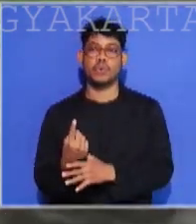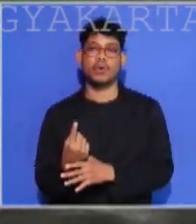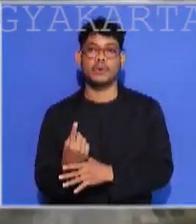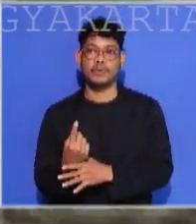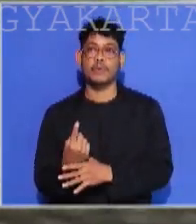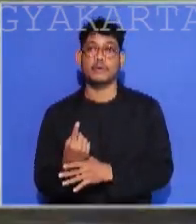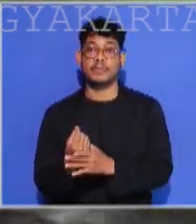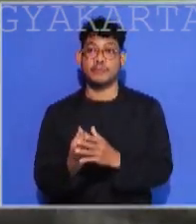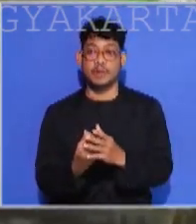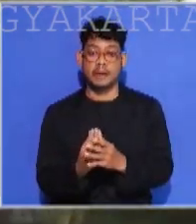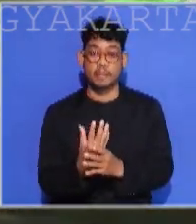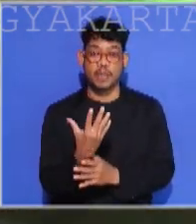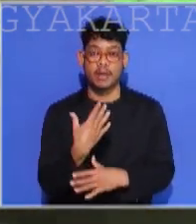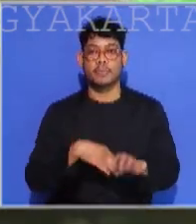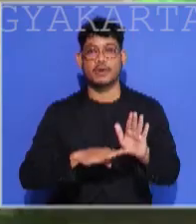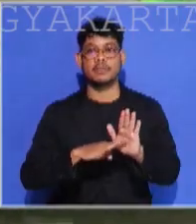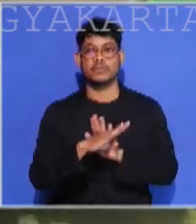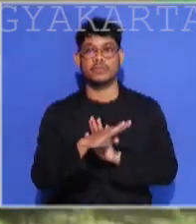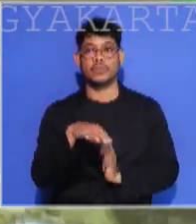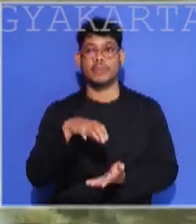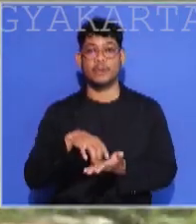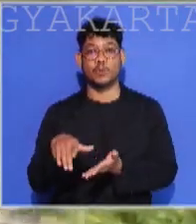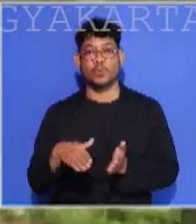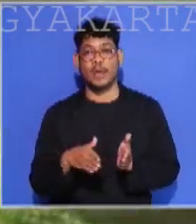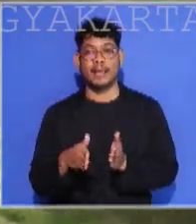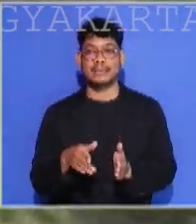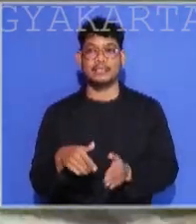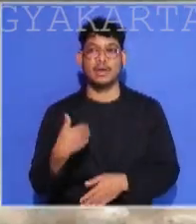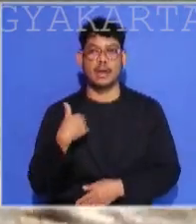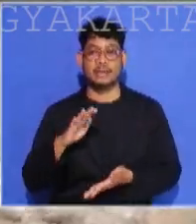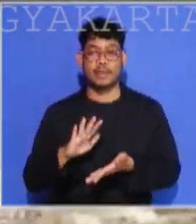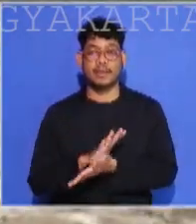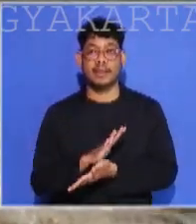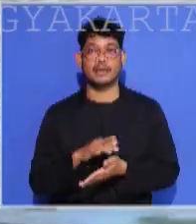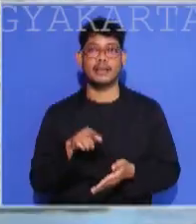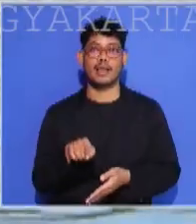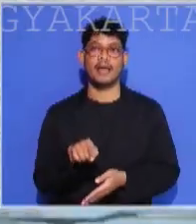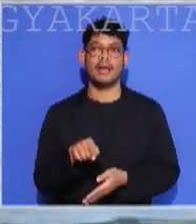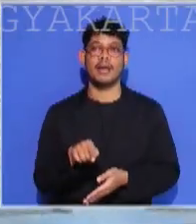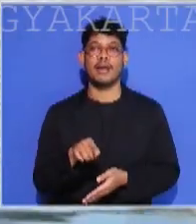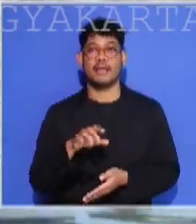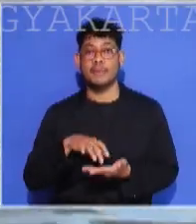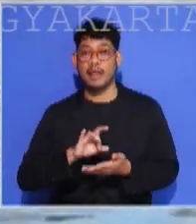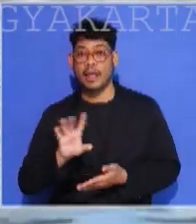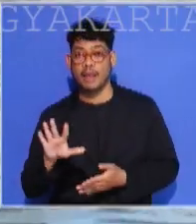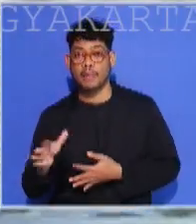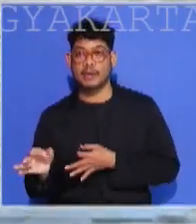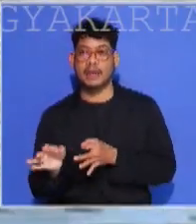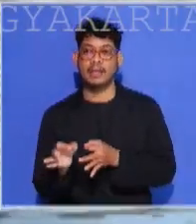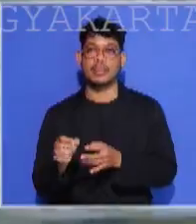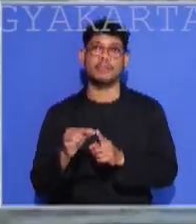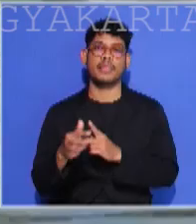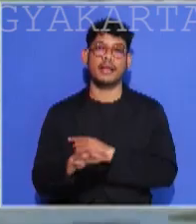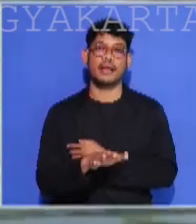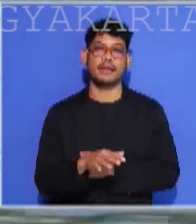potensi perairan khususnya Sungai Winongo kecil masih ada peluang untuk dikembangkan seperti di titik lain di dekat Muara demikian dari